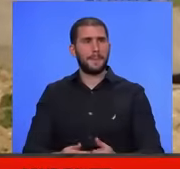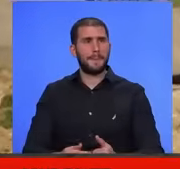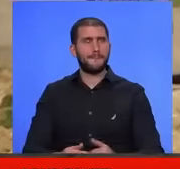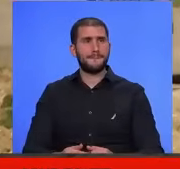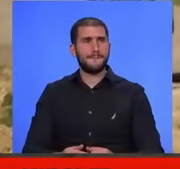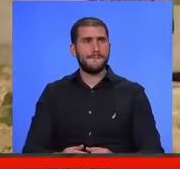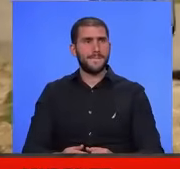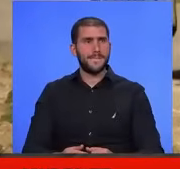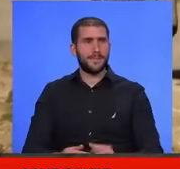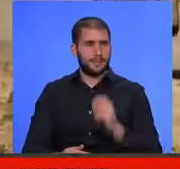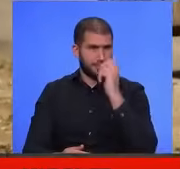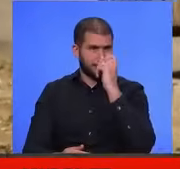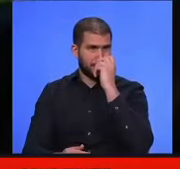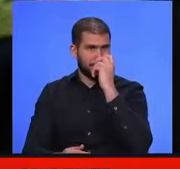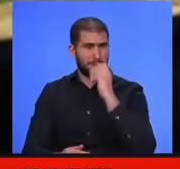לחימה.